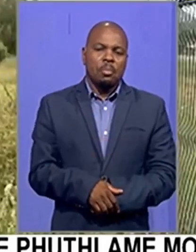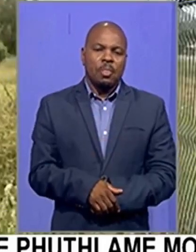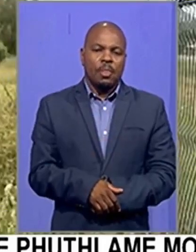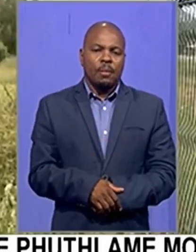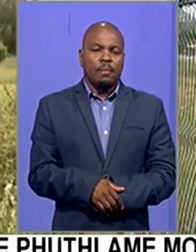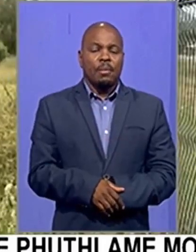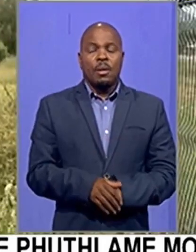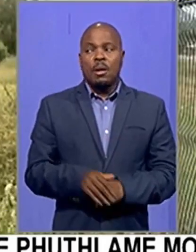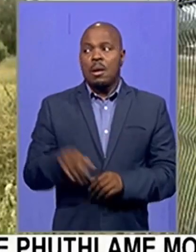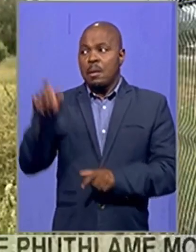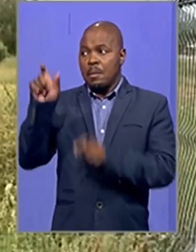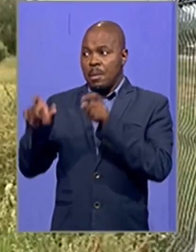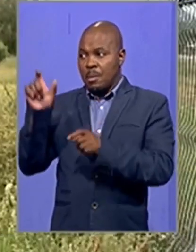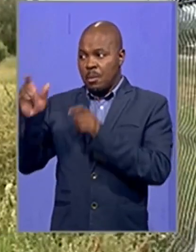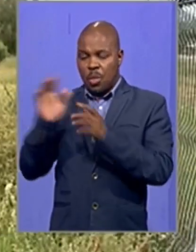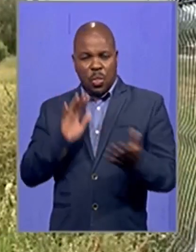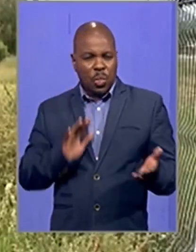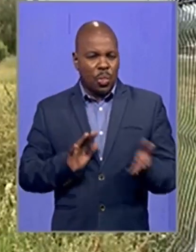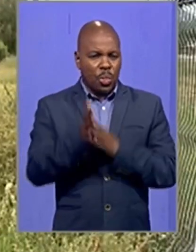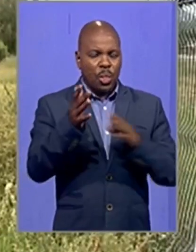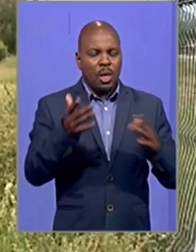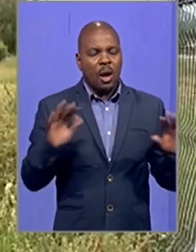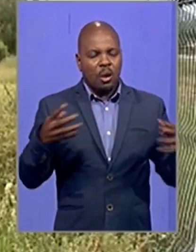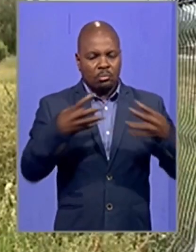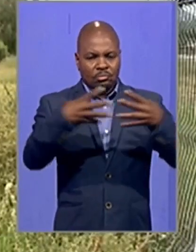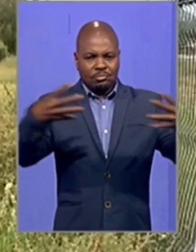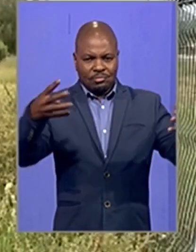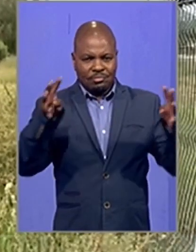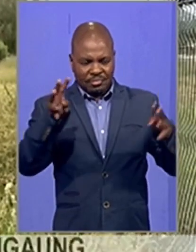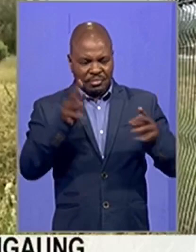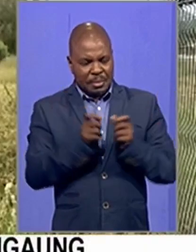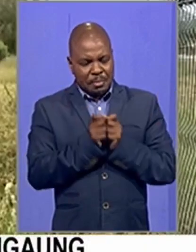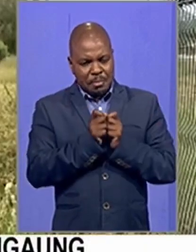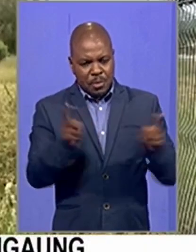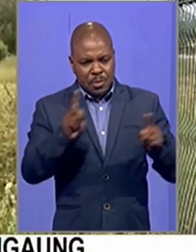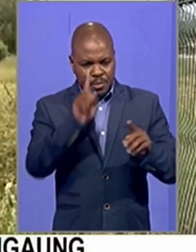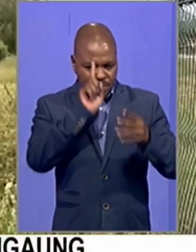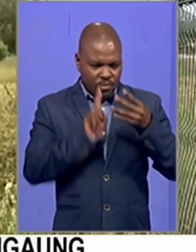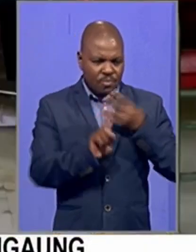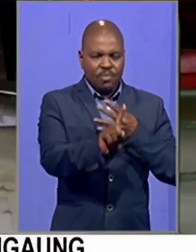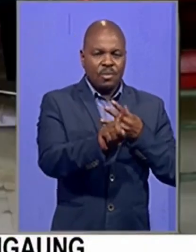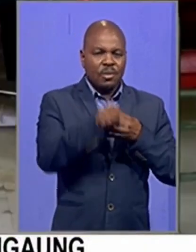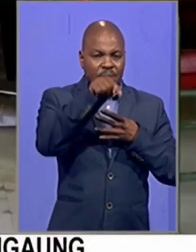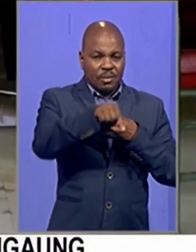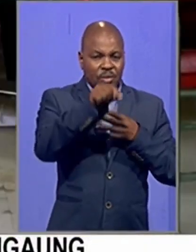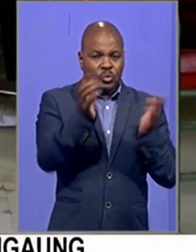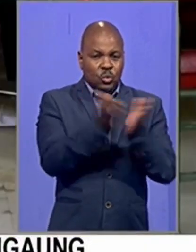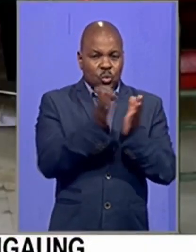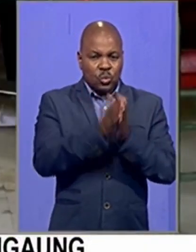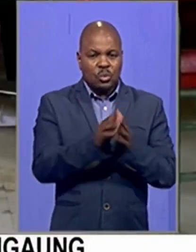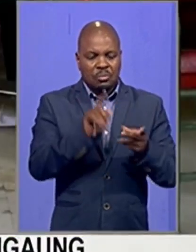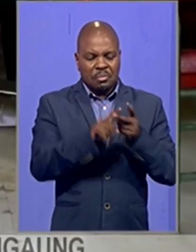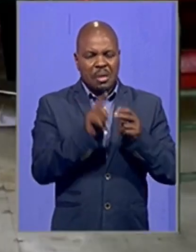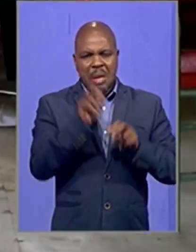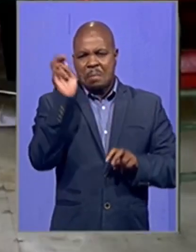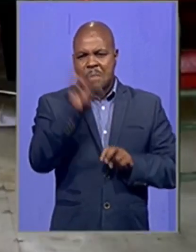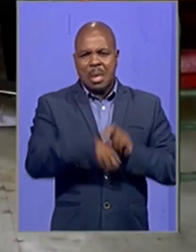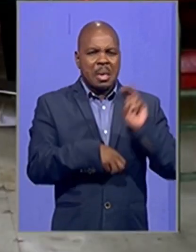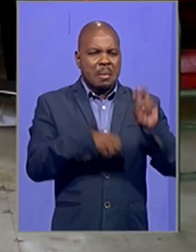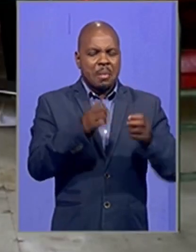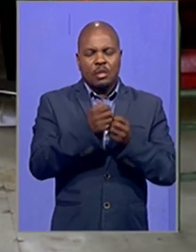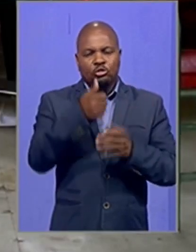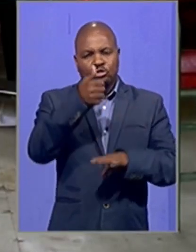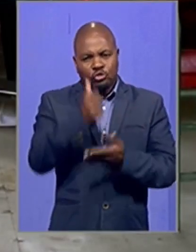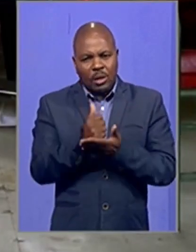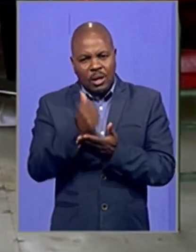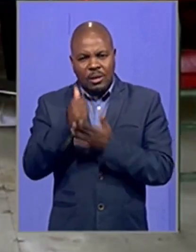Babelellwa bana ba tshenyo ya thepa ba ile ba tabola terata ya sekolo hore ba kene ka hare. Ha utsuwa makgolokgolo a ditulo